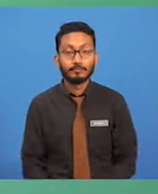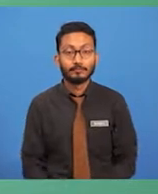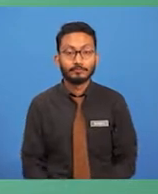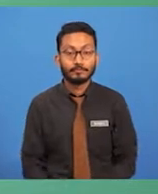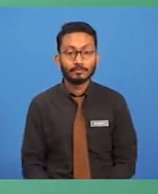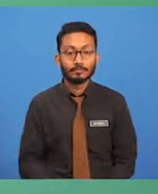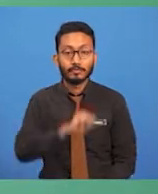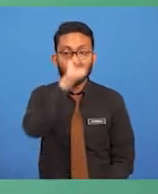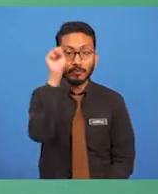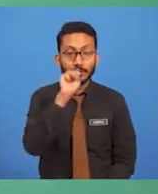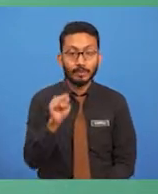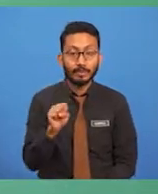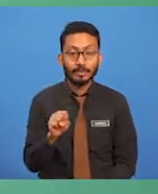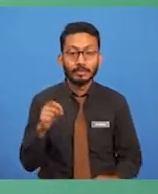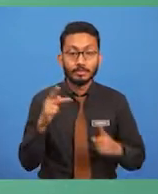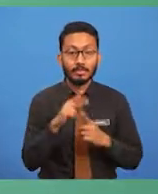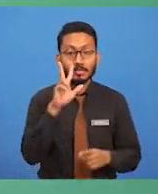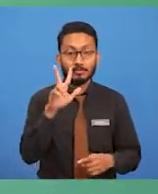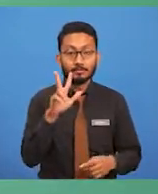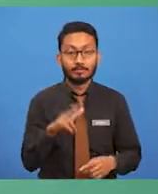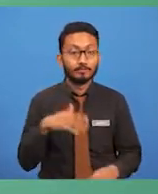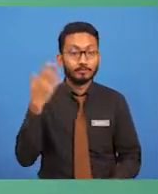Soalan yang ketiga berbunyi begini.